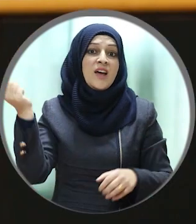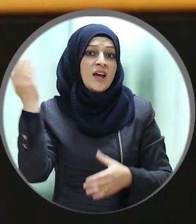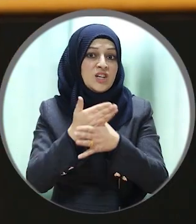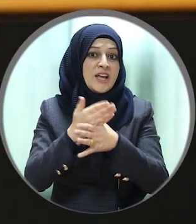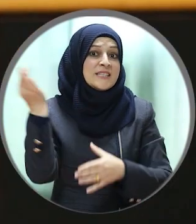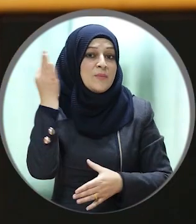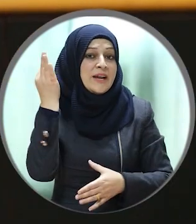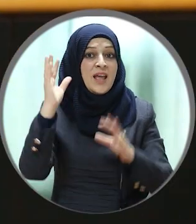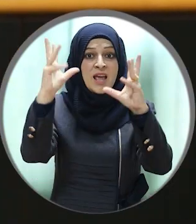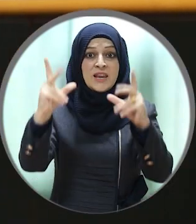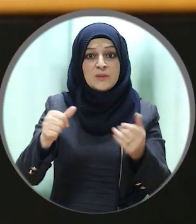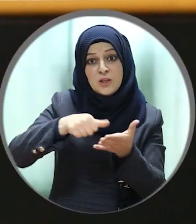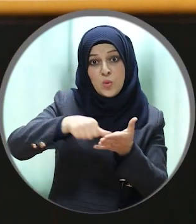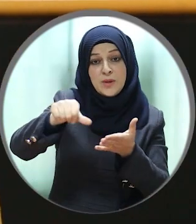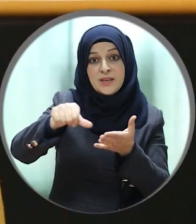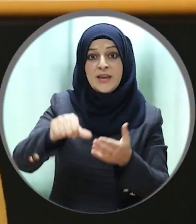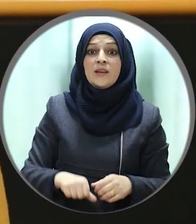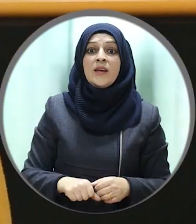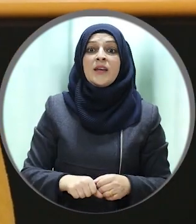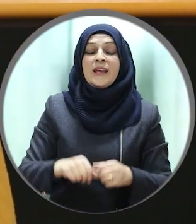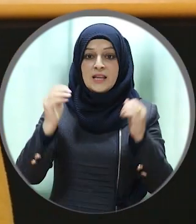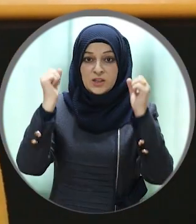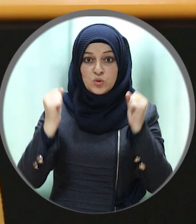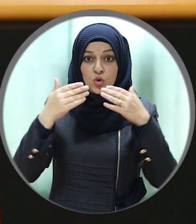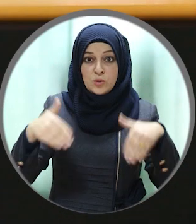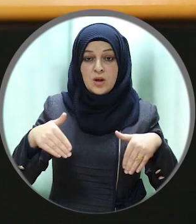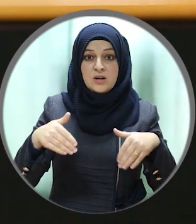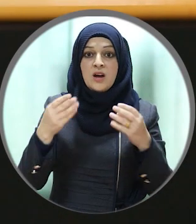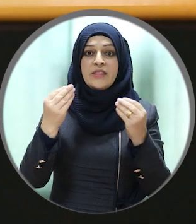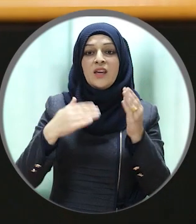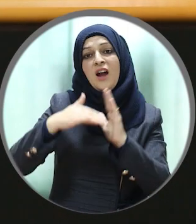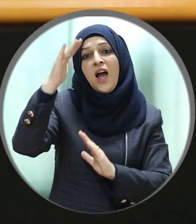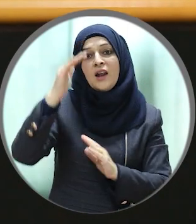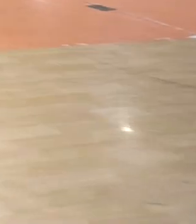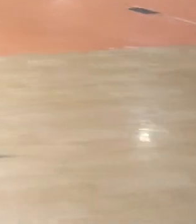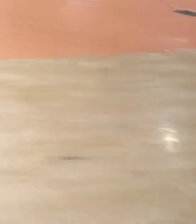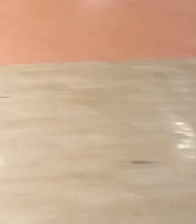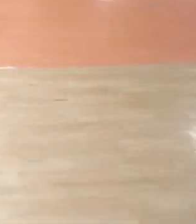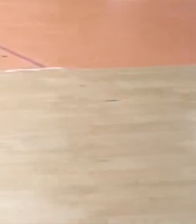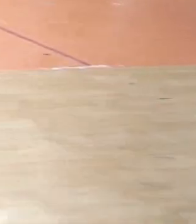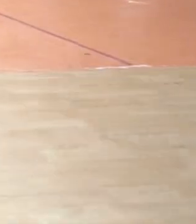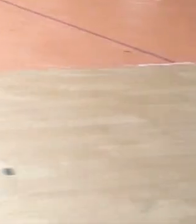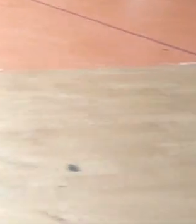خايفة لأني سمعت إنه نسبة الأميين ذوي الصعوبات في فلسطين كثير عالية.